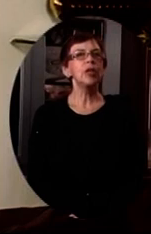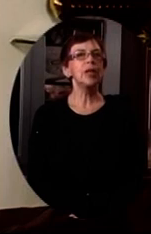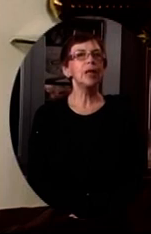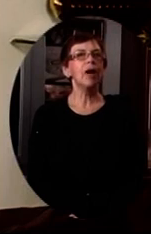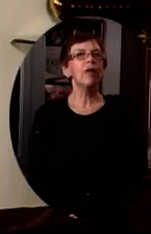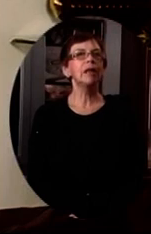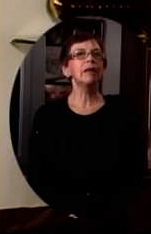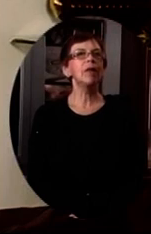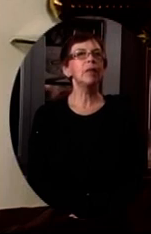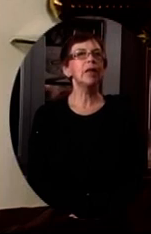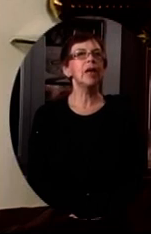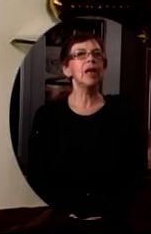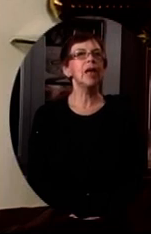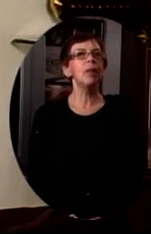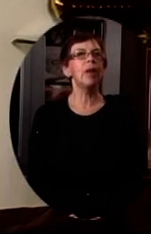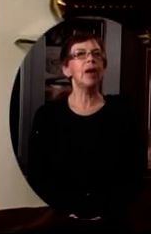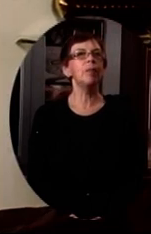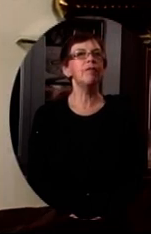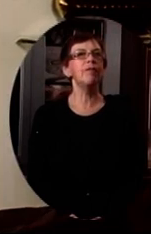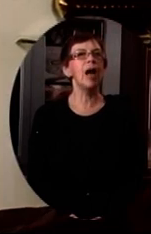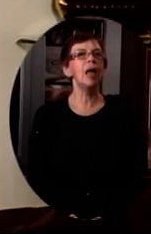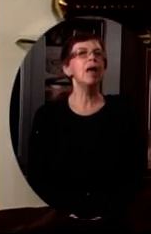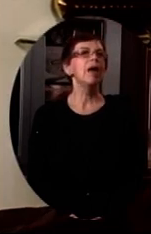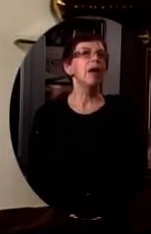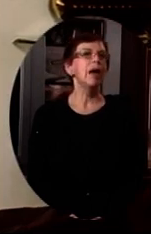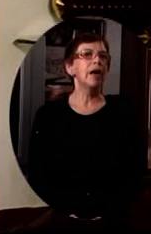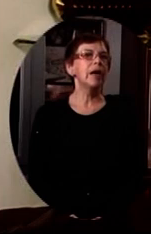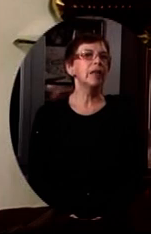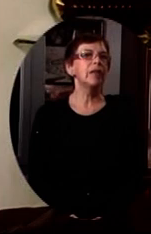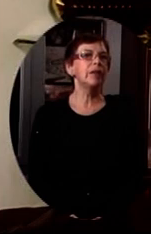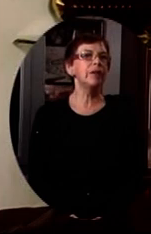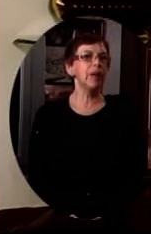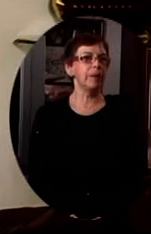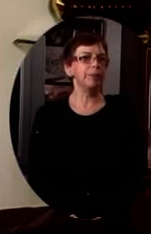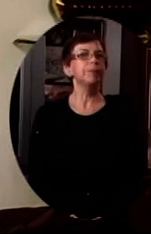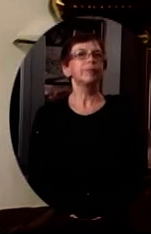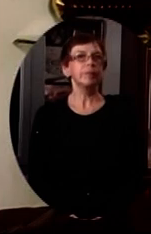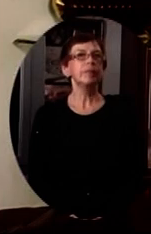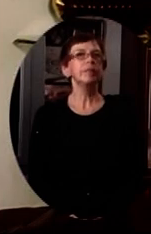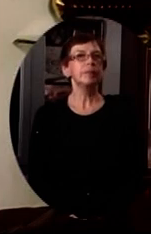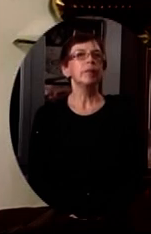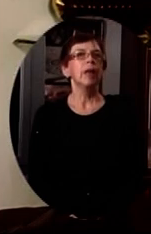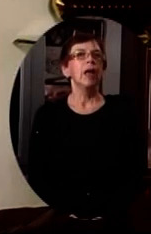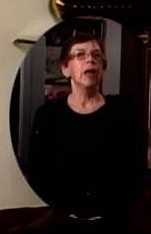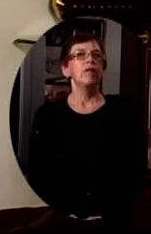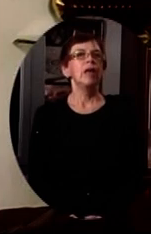אבא שלי עבד כמנהל במפעל התפירה.